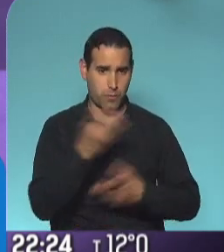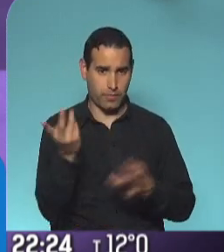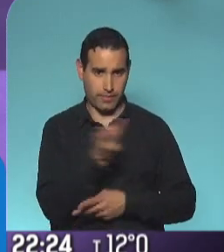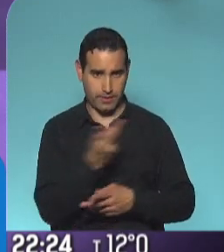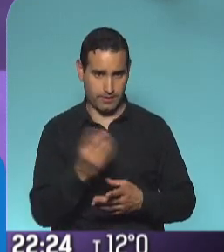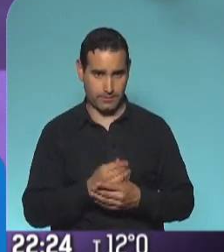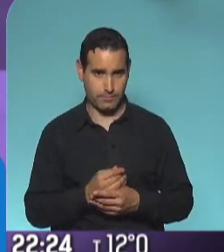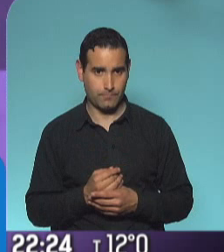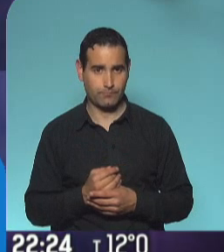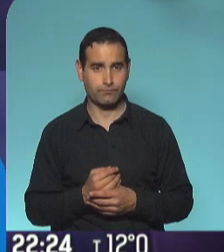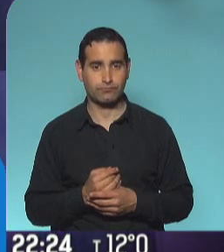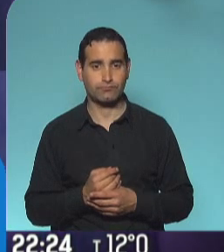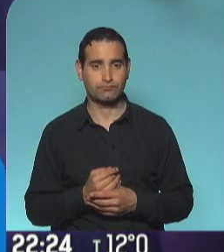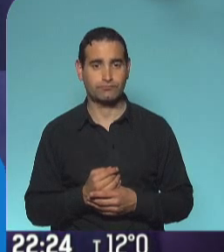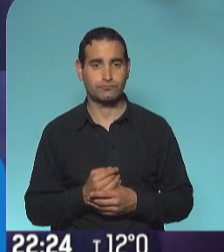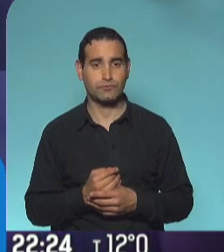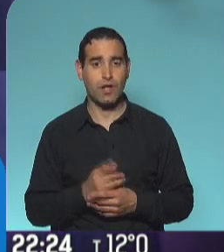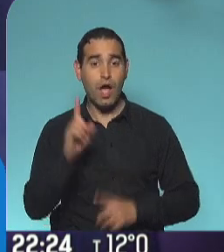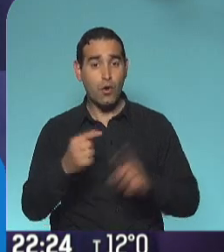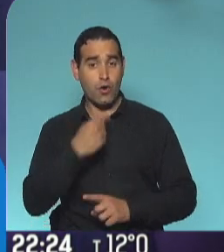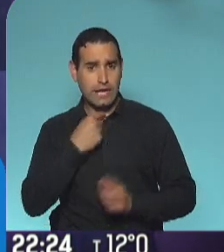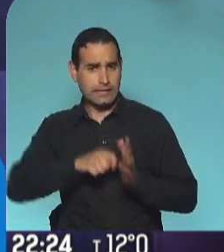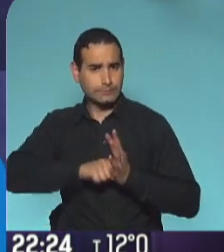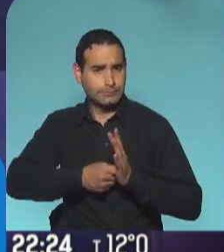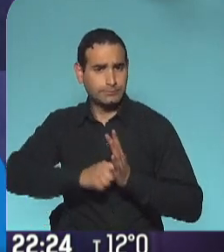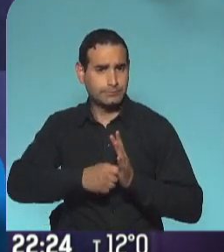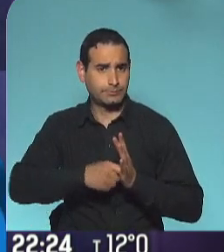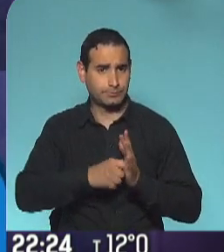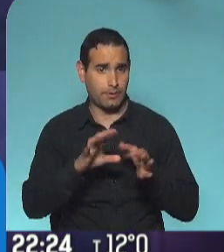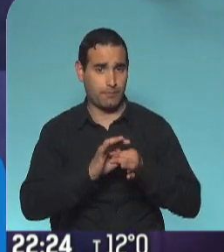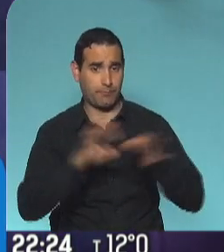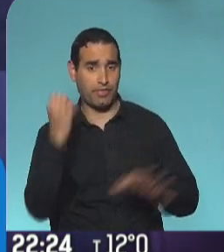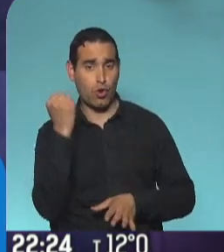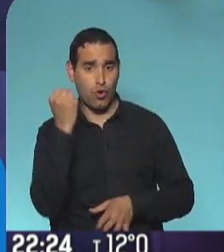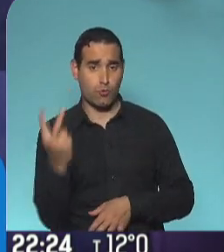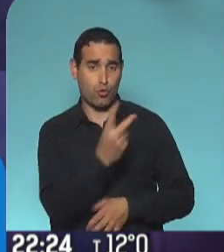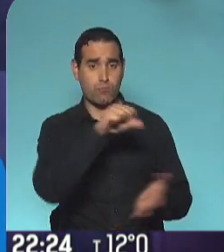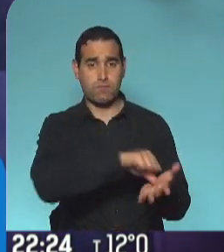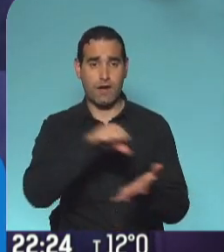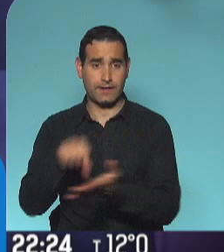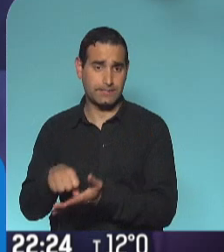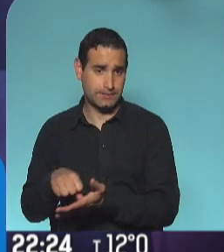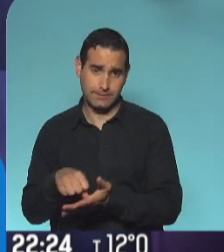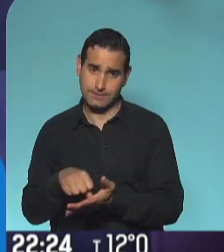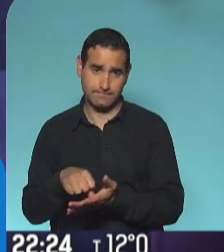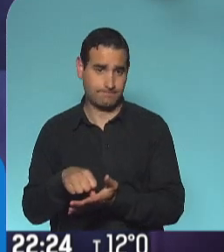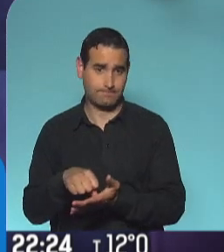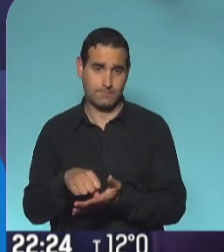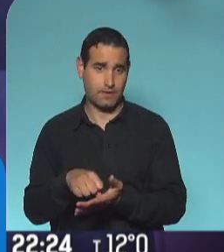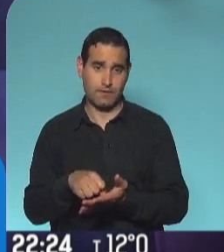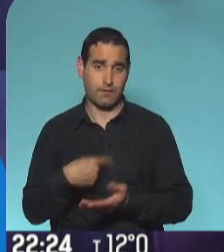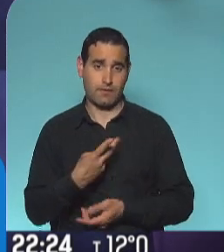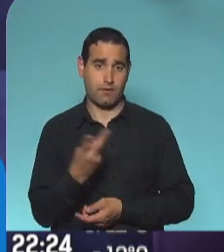的。如果有人想强行将两国经济脱钩，结